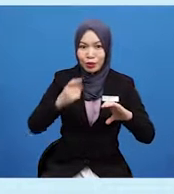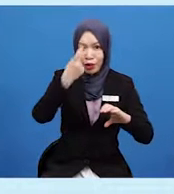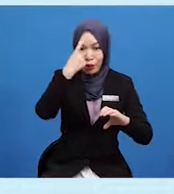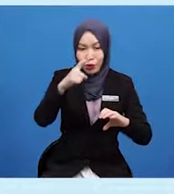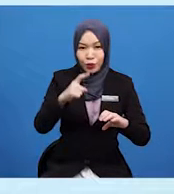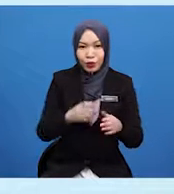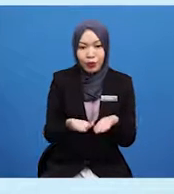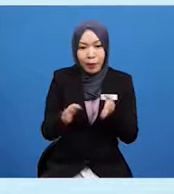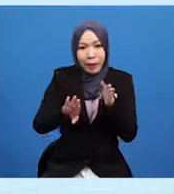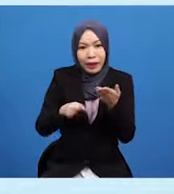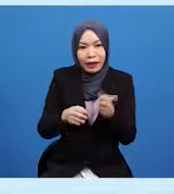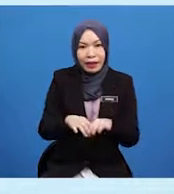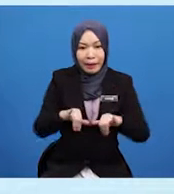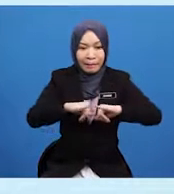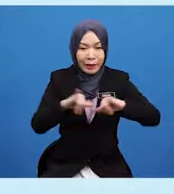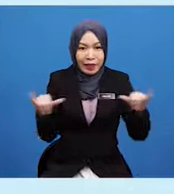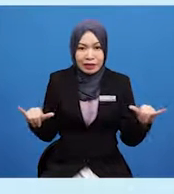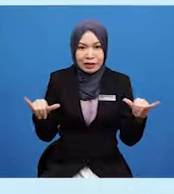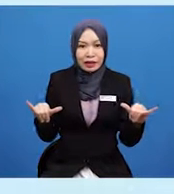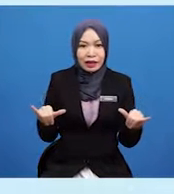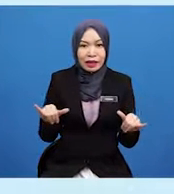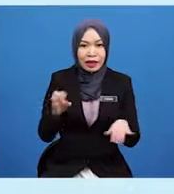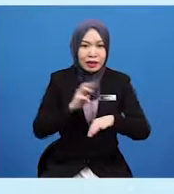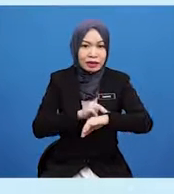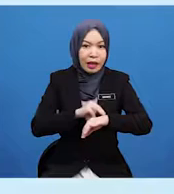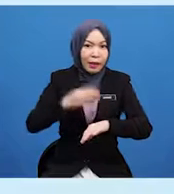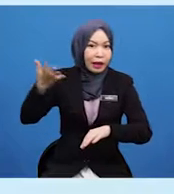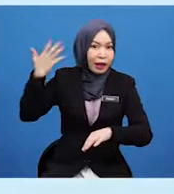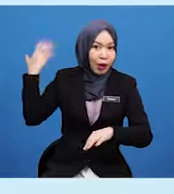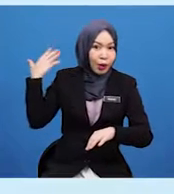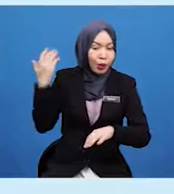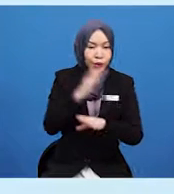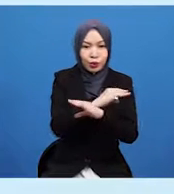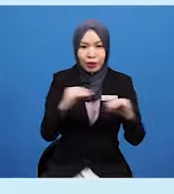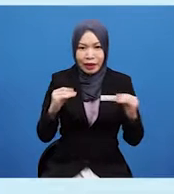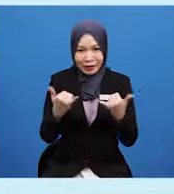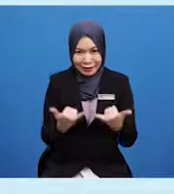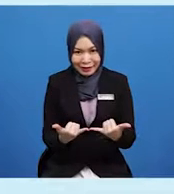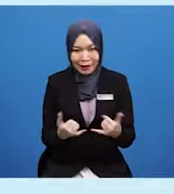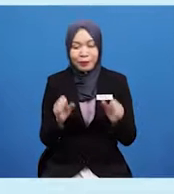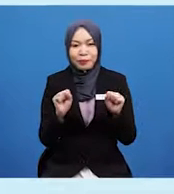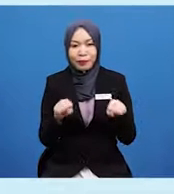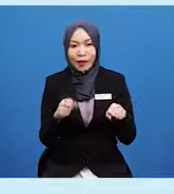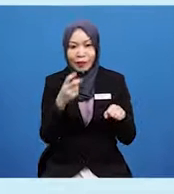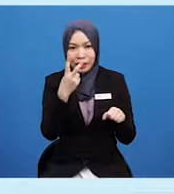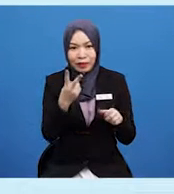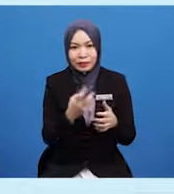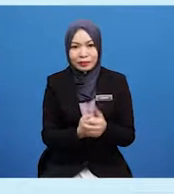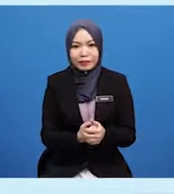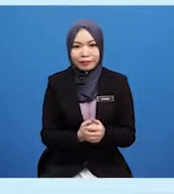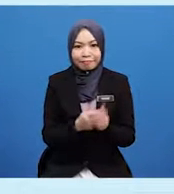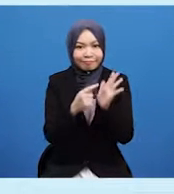zaman prasejarah dengan zaman sekarang sih lihat bersamaan diantara manusia prasejarah